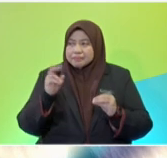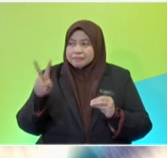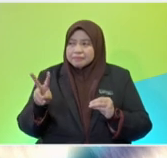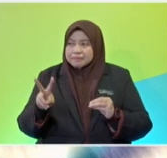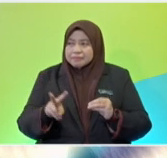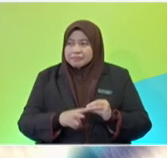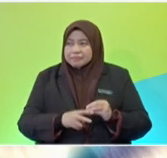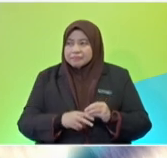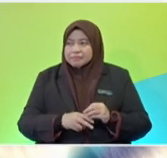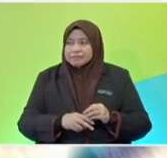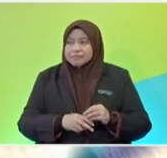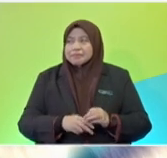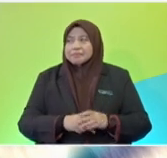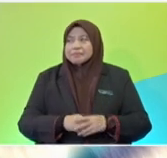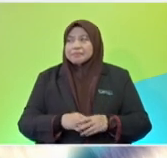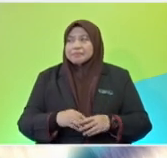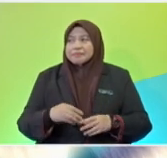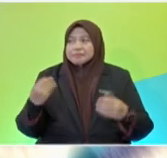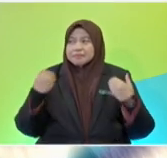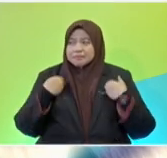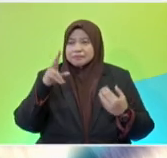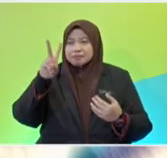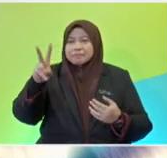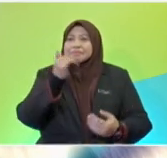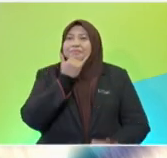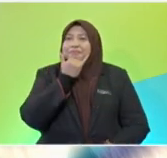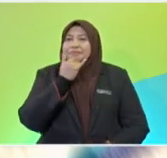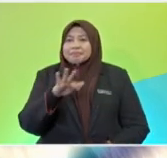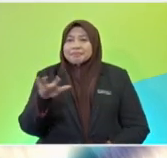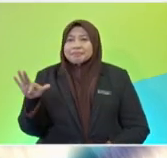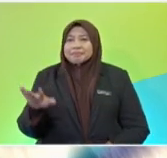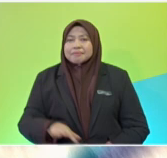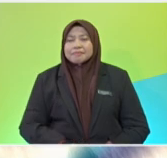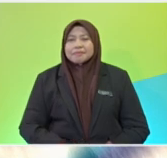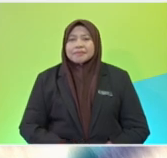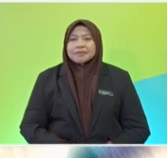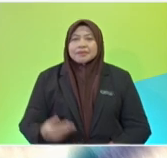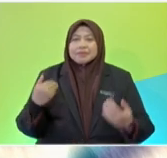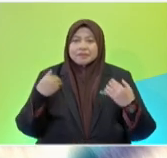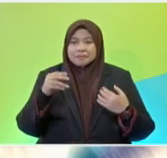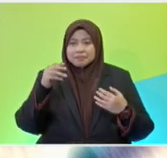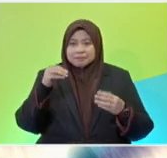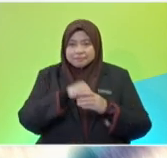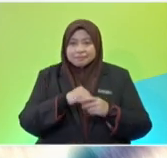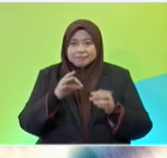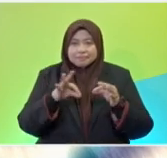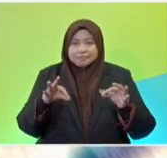mencanting dan lele Aduh duh kesalahan untuk dua yaitu